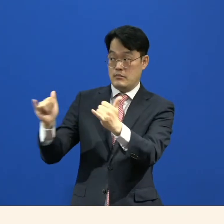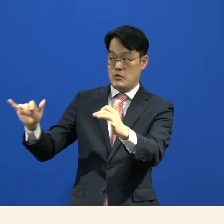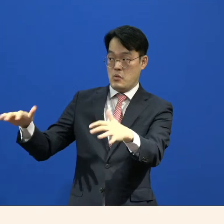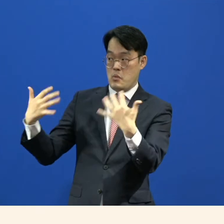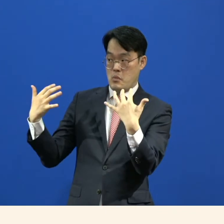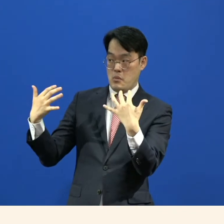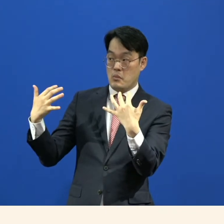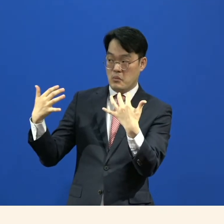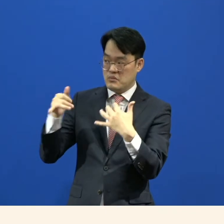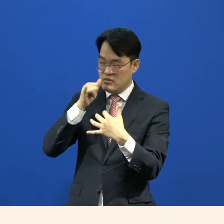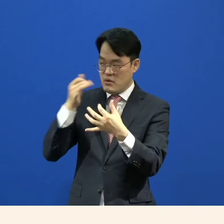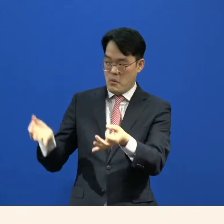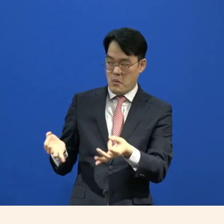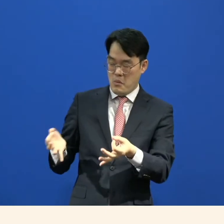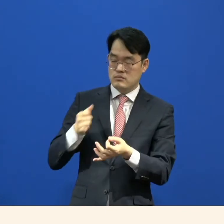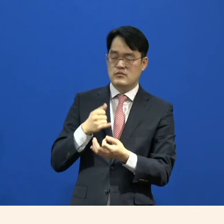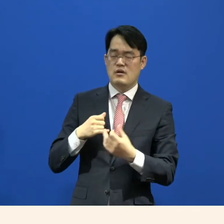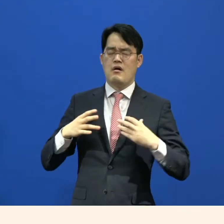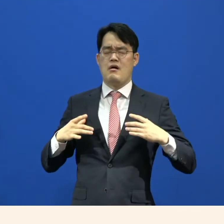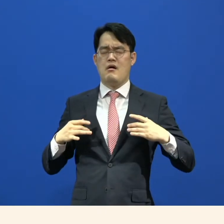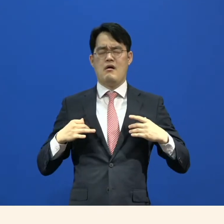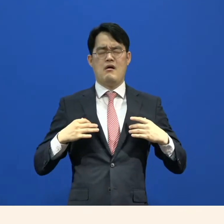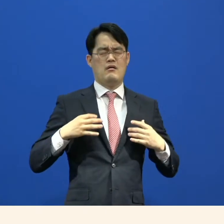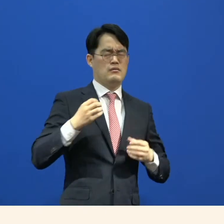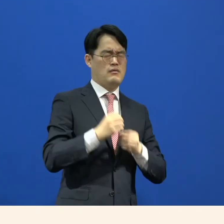많이 보는 앞에서 자기가 기도하는 사람인 거죠.